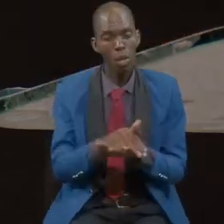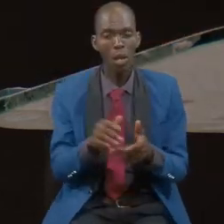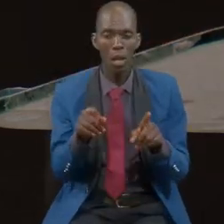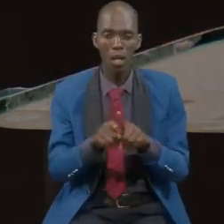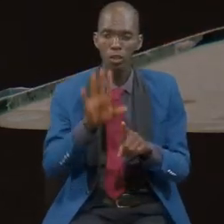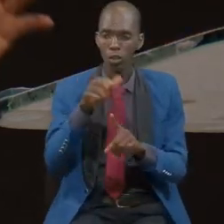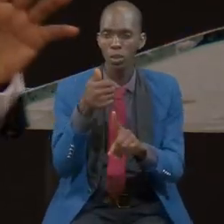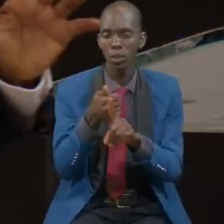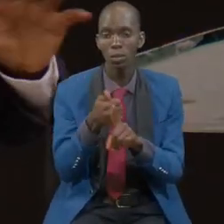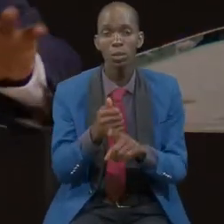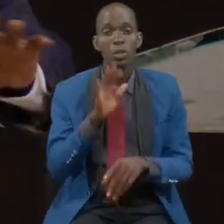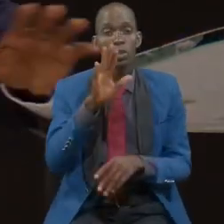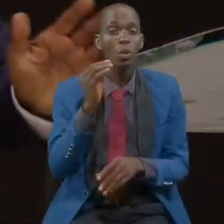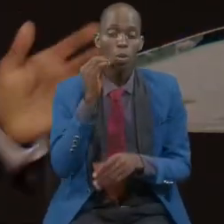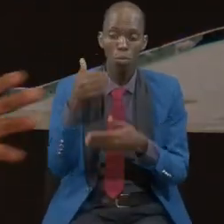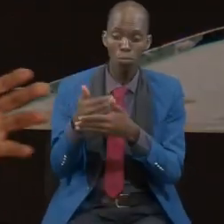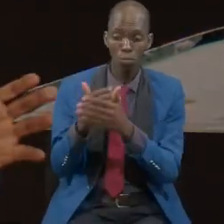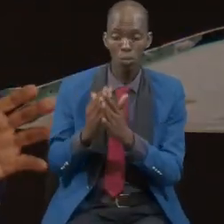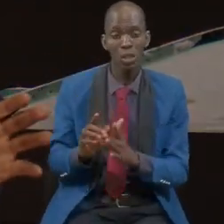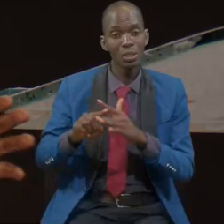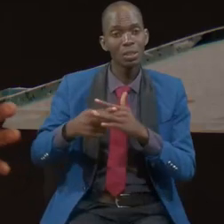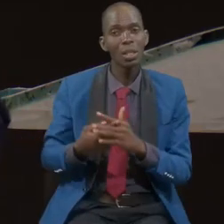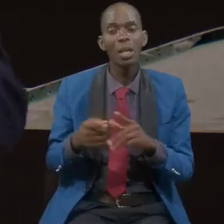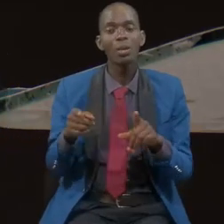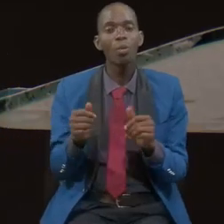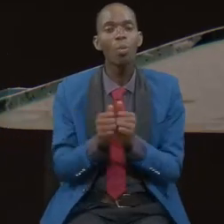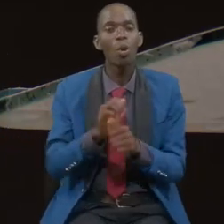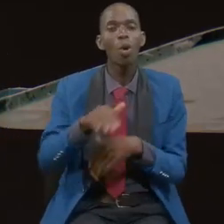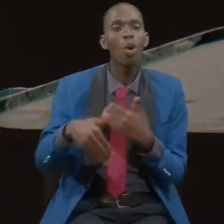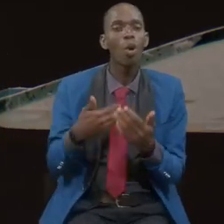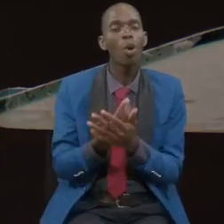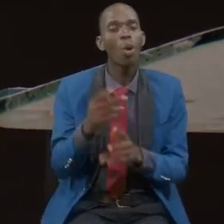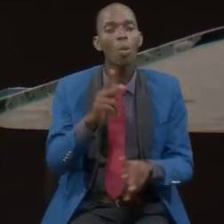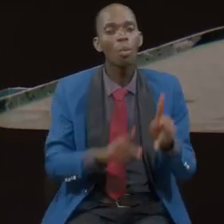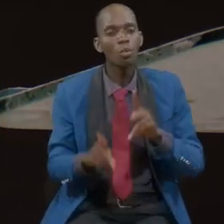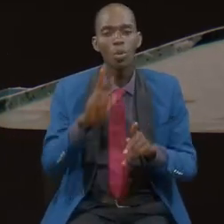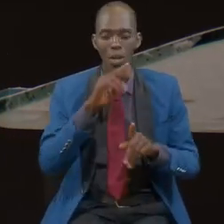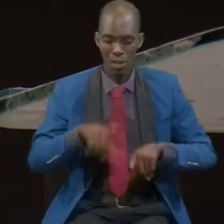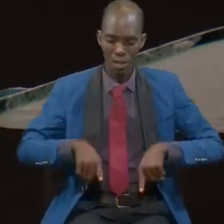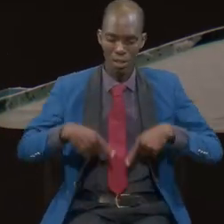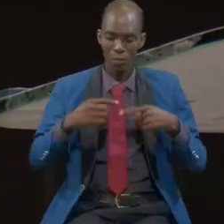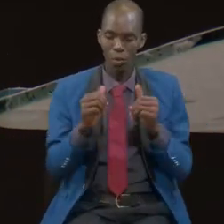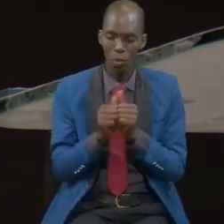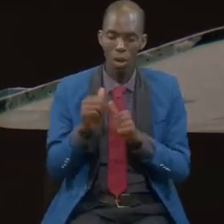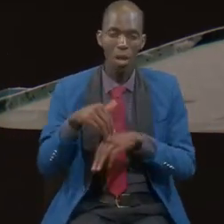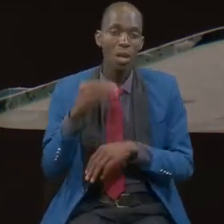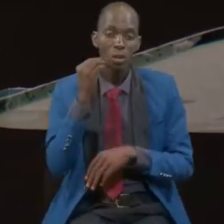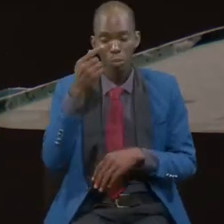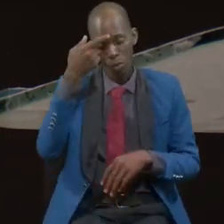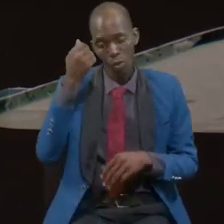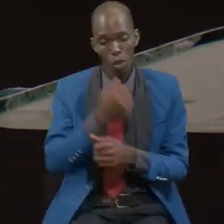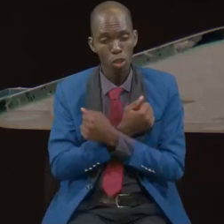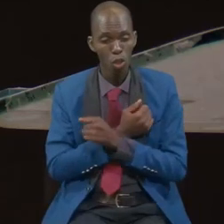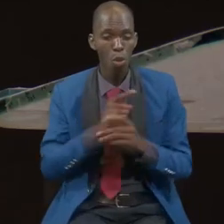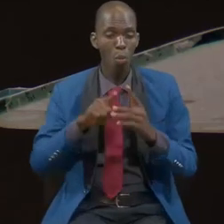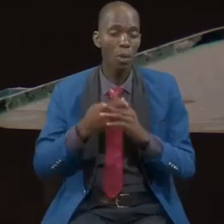mari comme toi-même. Ton prochain commence par ces gens avec qui vous vivez à la maison. La